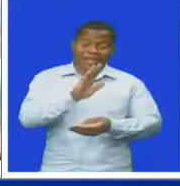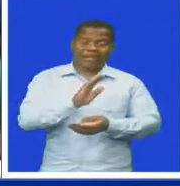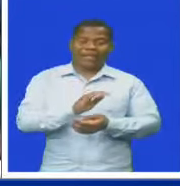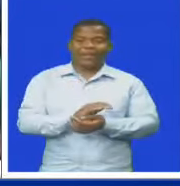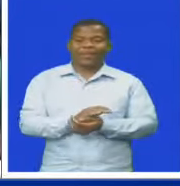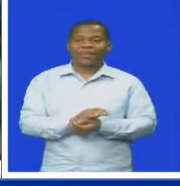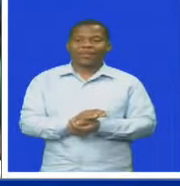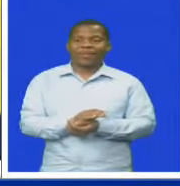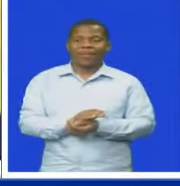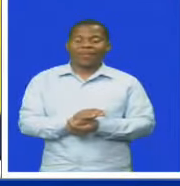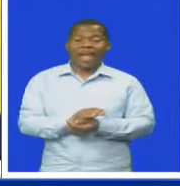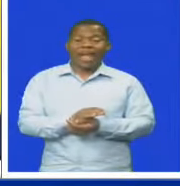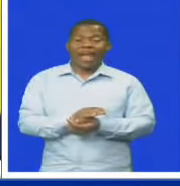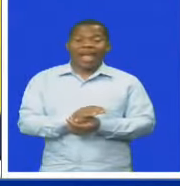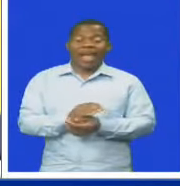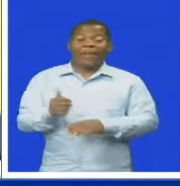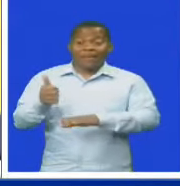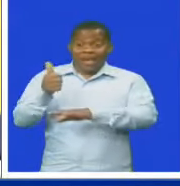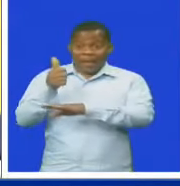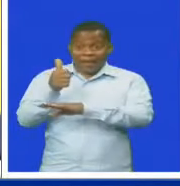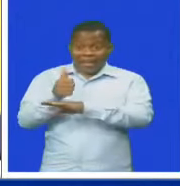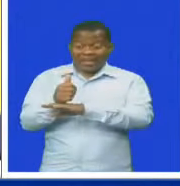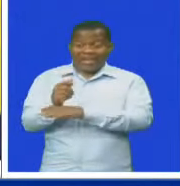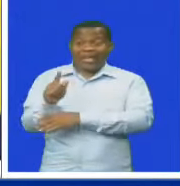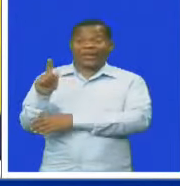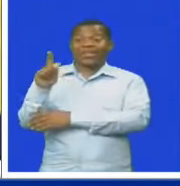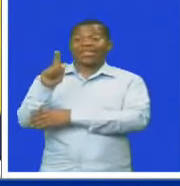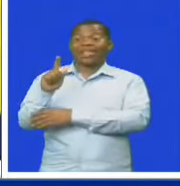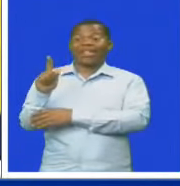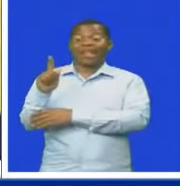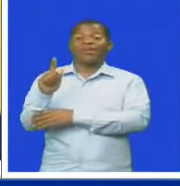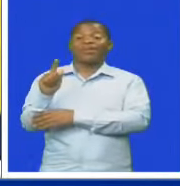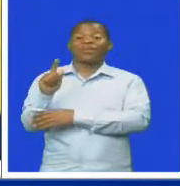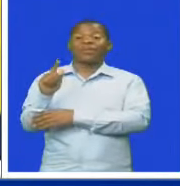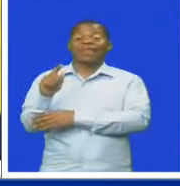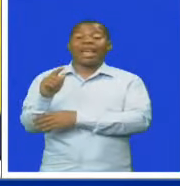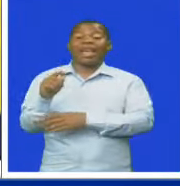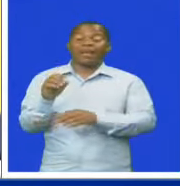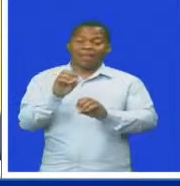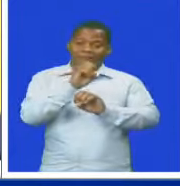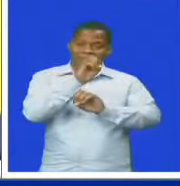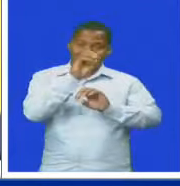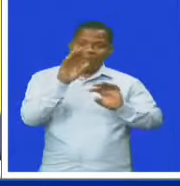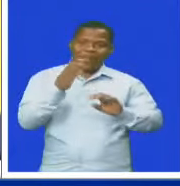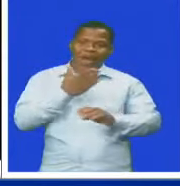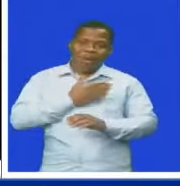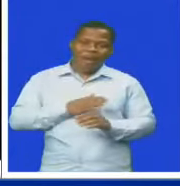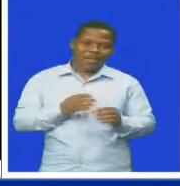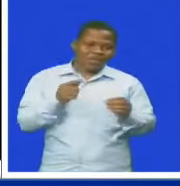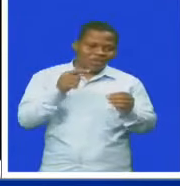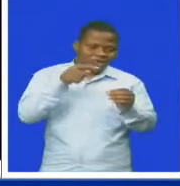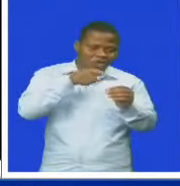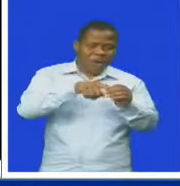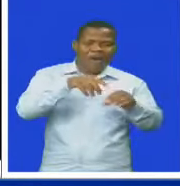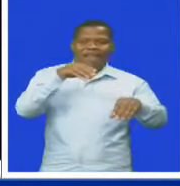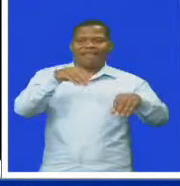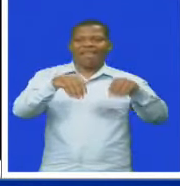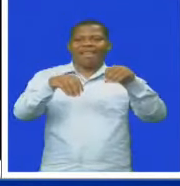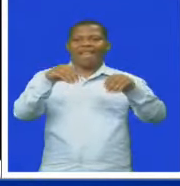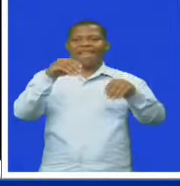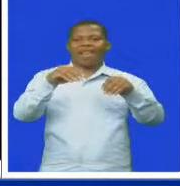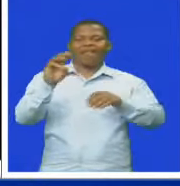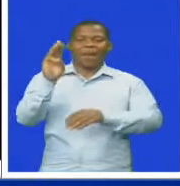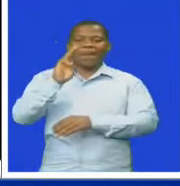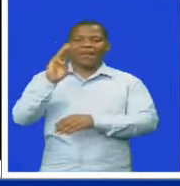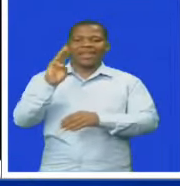Sundowns sekuvelile ukuthi naye sewutawungenela lukhetho lokuba ngumangameli walenhlangano. Labanye labata